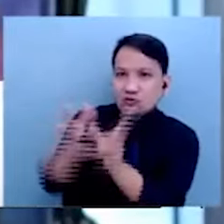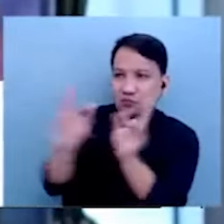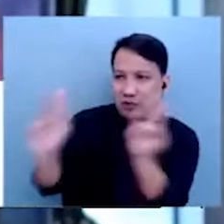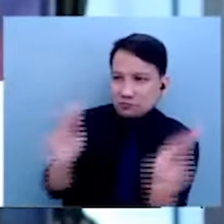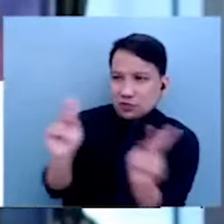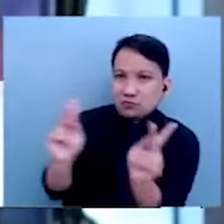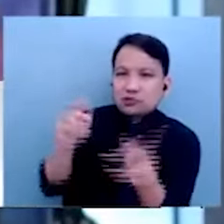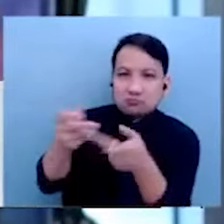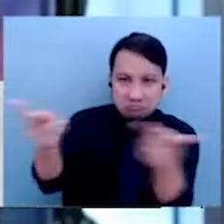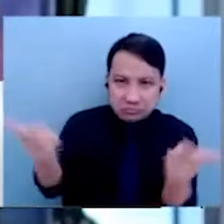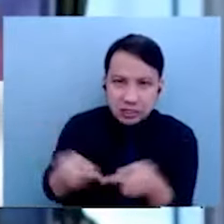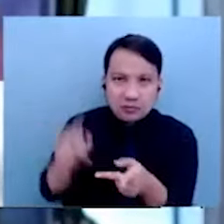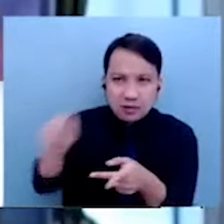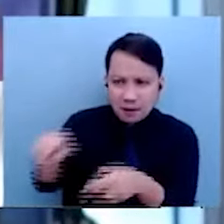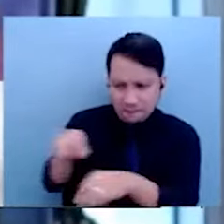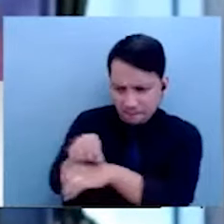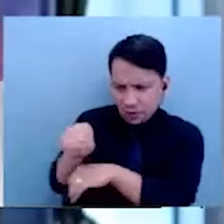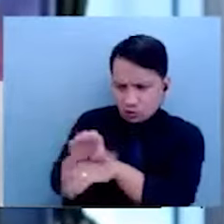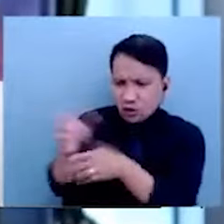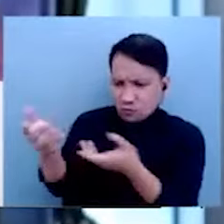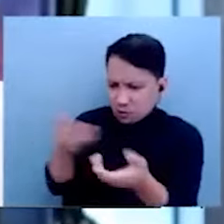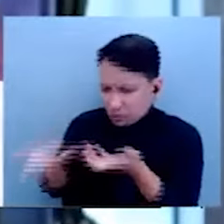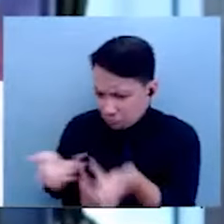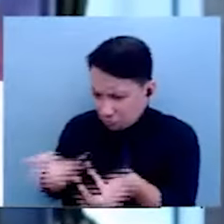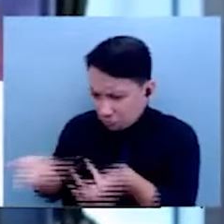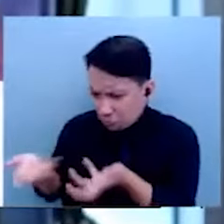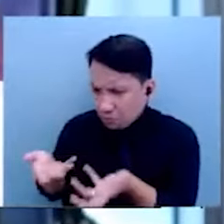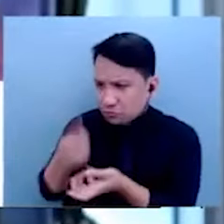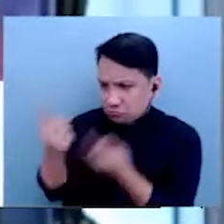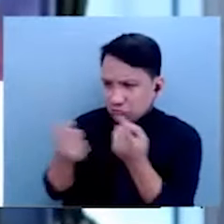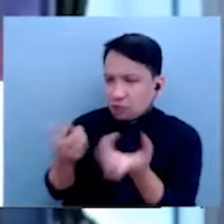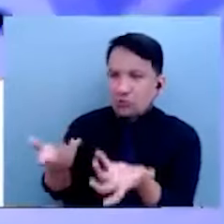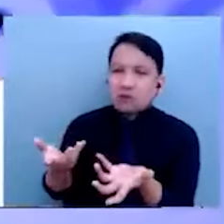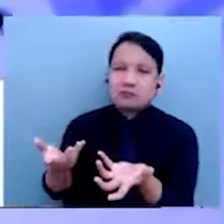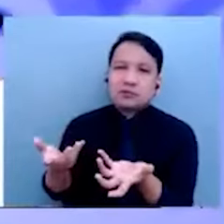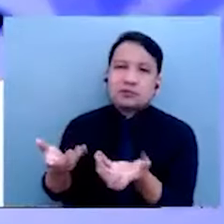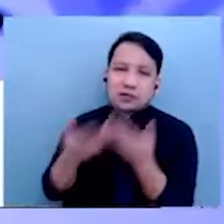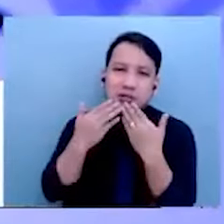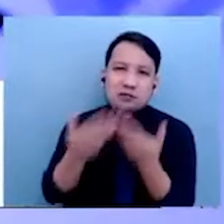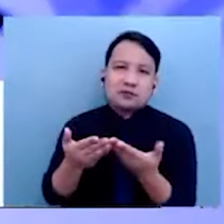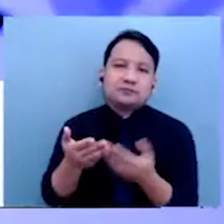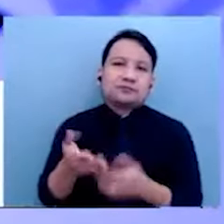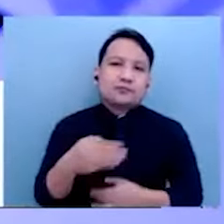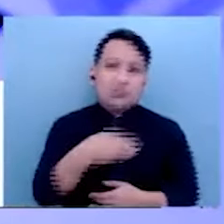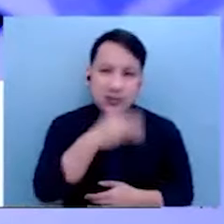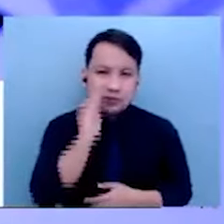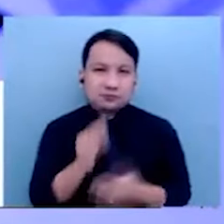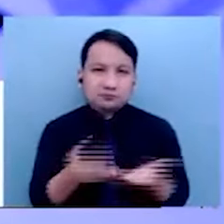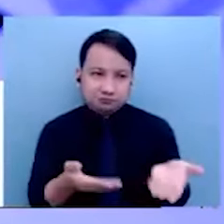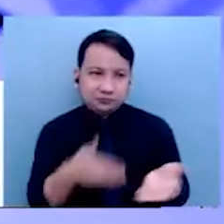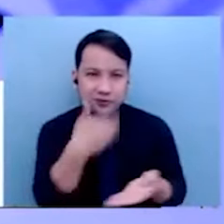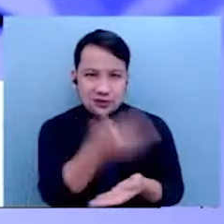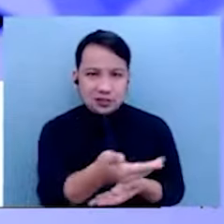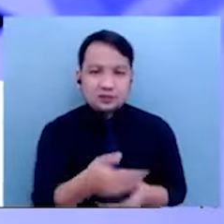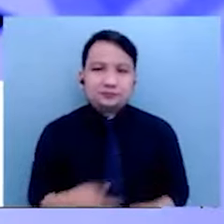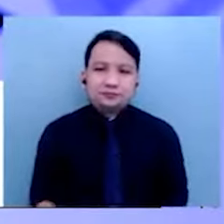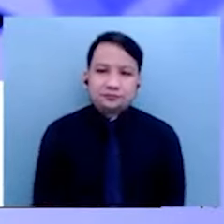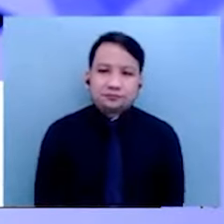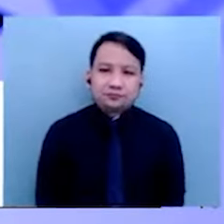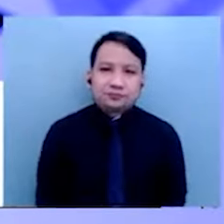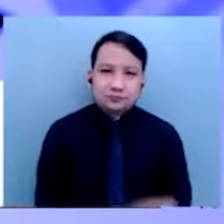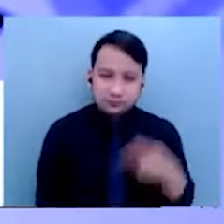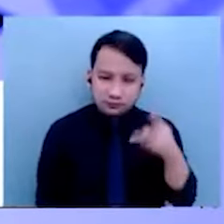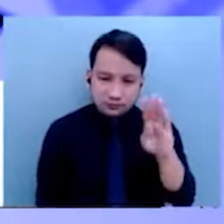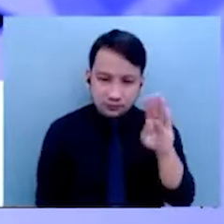ng magkakaroon ng reclamation projects. Salamat. Candidate Manny Pacquiao, your response to the question of the KBP Cebu